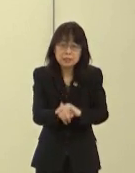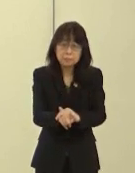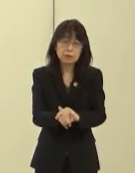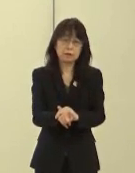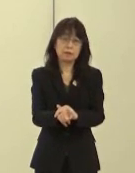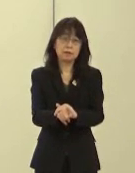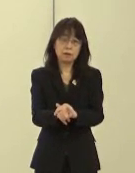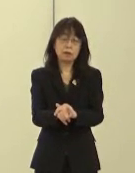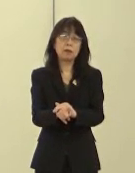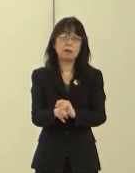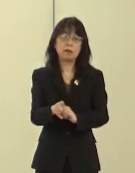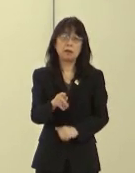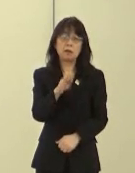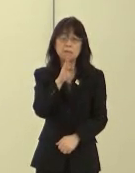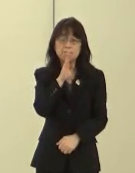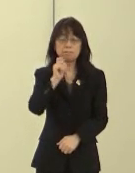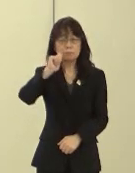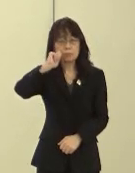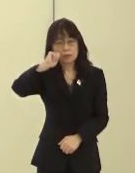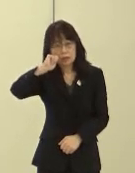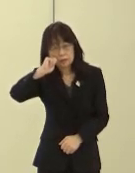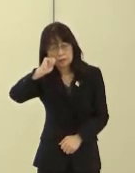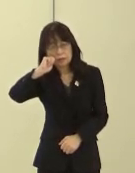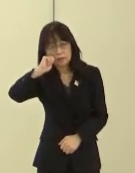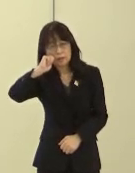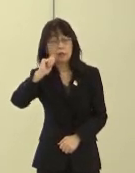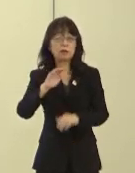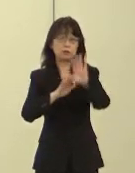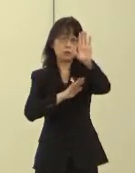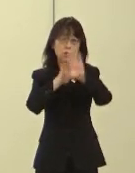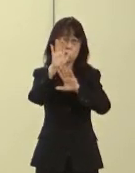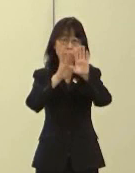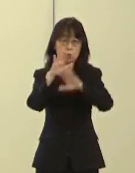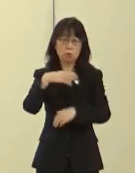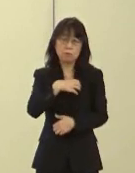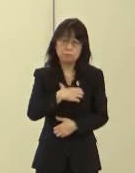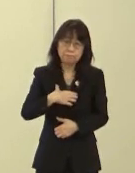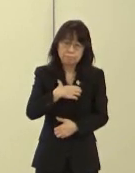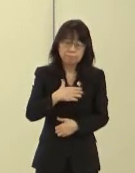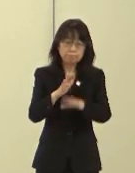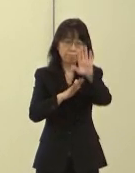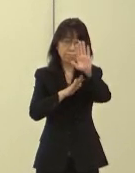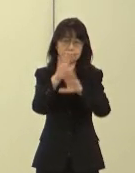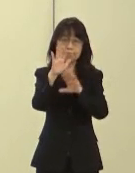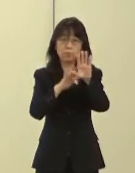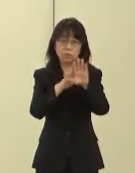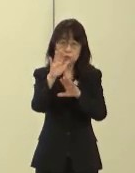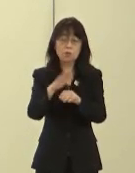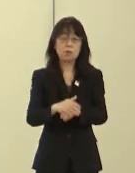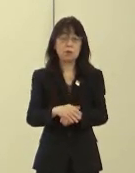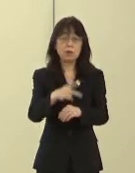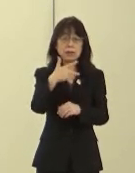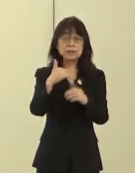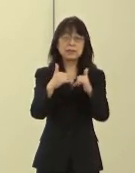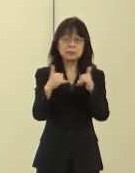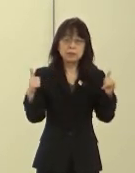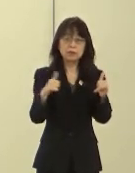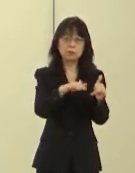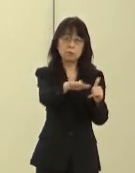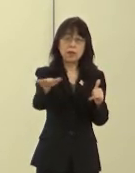に、難しい状況の中で、それぞれの市民の皆様、そ